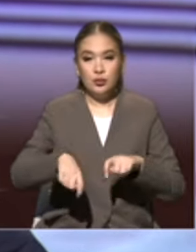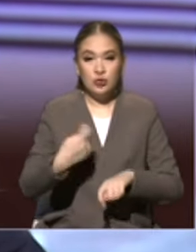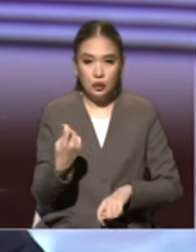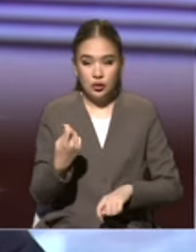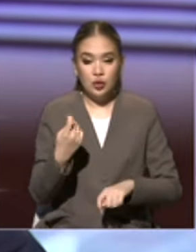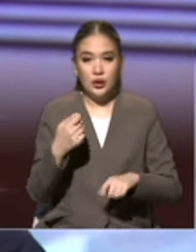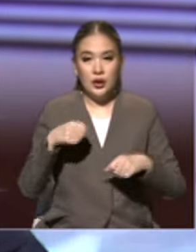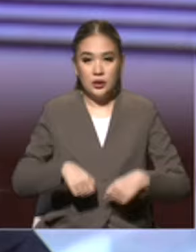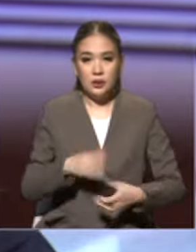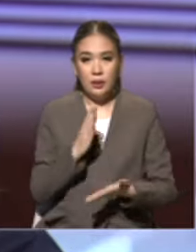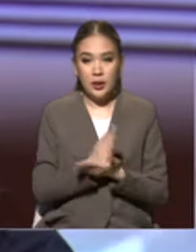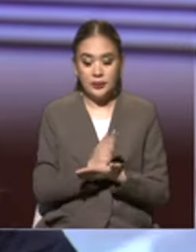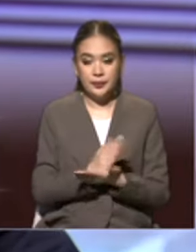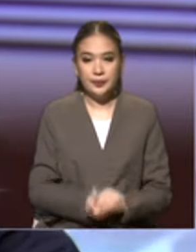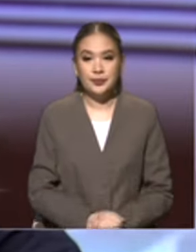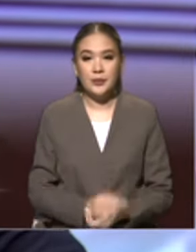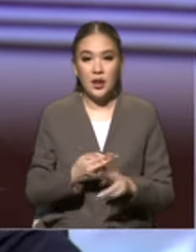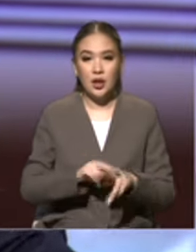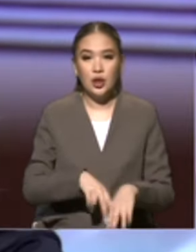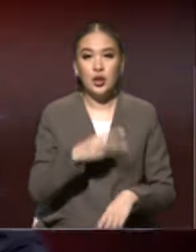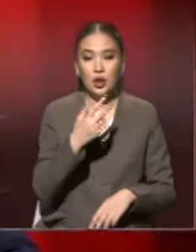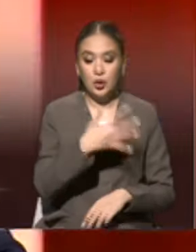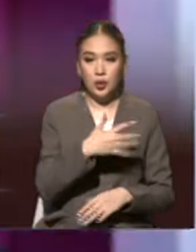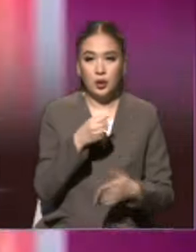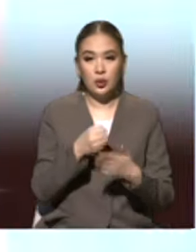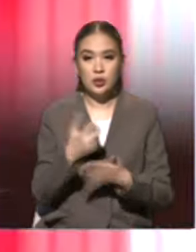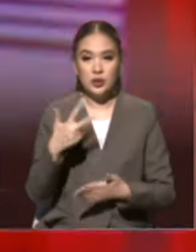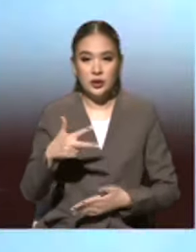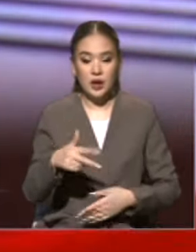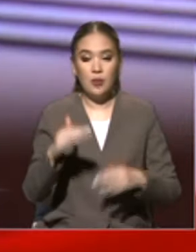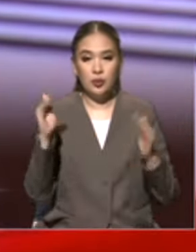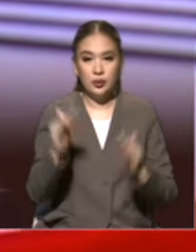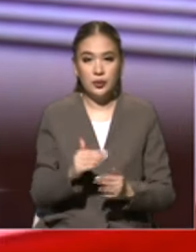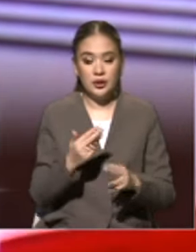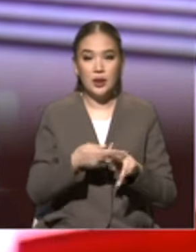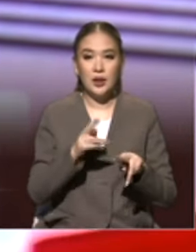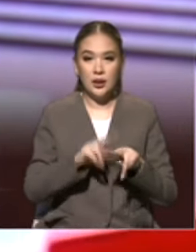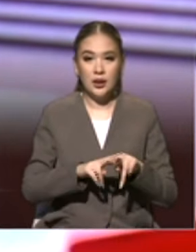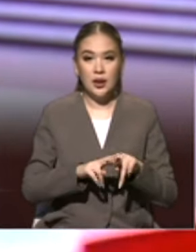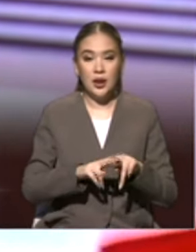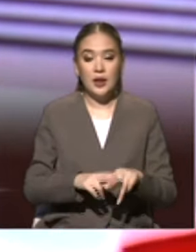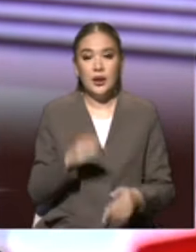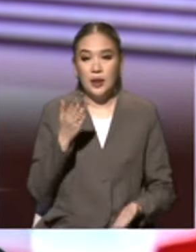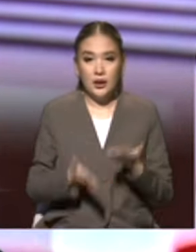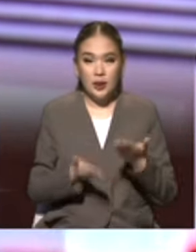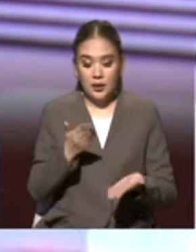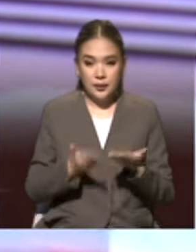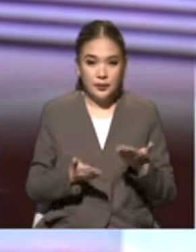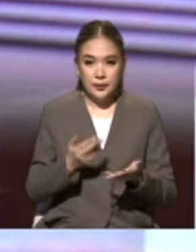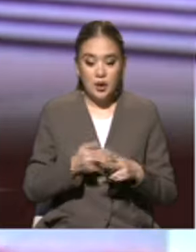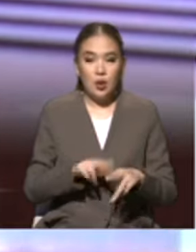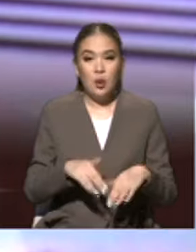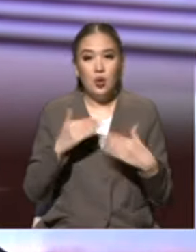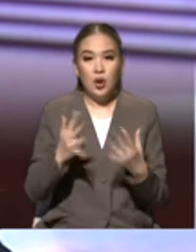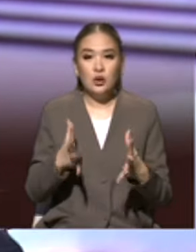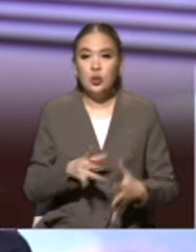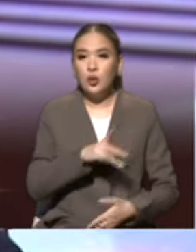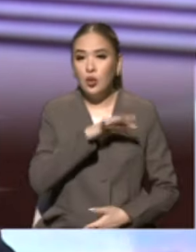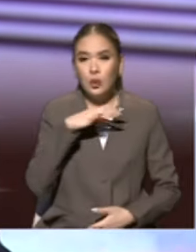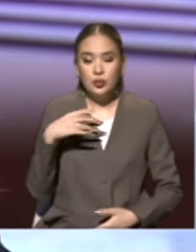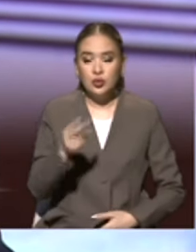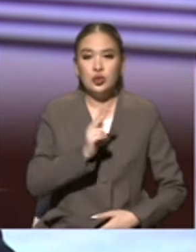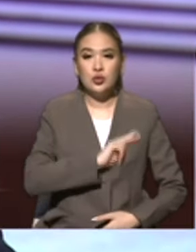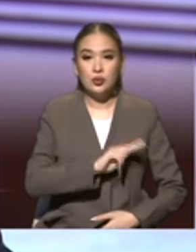қатар жаңа өзіңіз атап өттіңіз, 50-ден 30-ға дейін төмендеттік қой қосалқы мердігердің мөлшерін. Егер де қосалқы мердігер одан көп мөлшердегі жұмысты